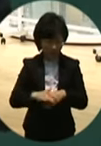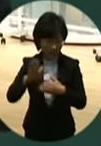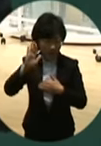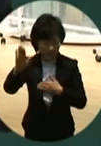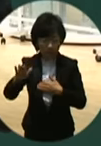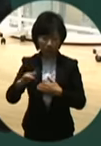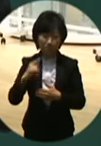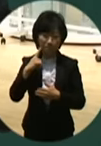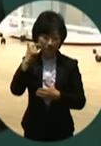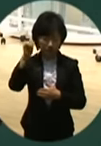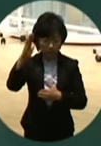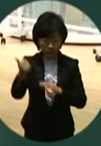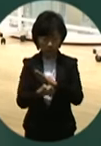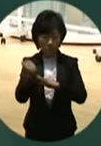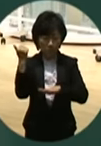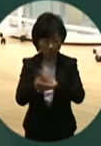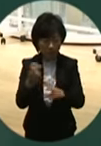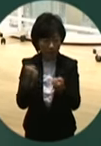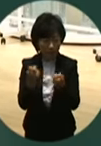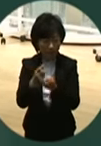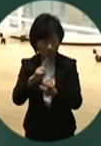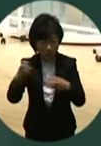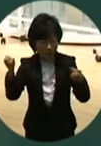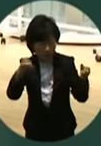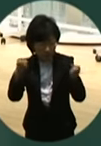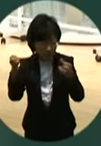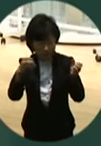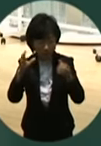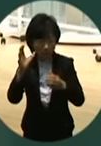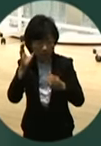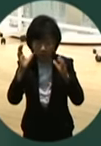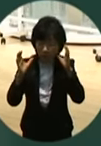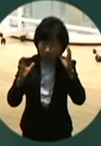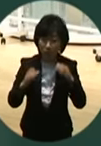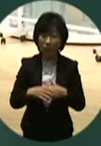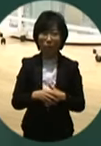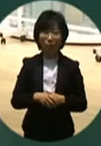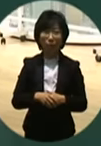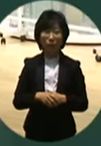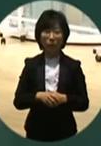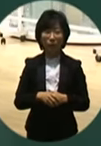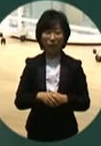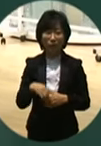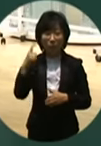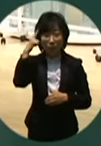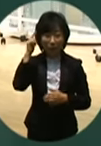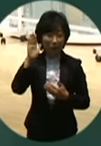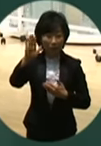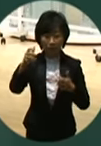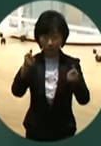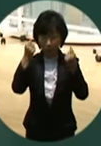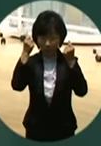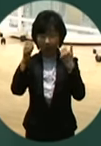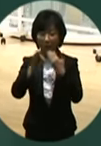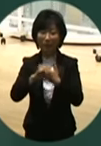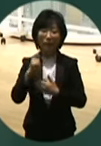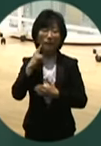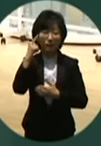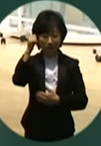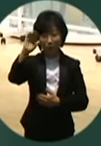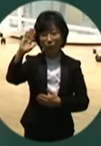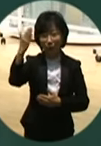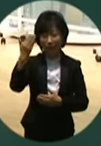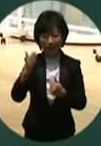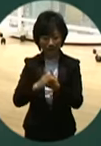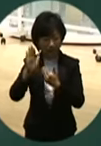They're talking about how do you successfully do your ministry. 뭐 그 사람들도 저를 보면서 다 이렇게 목사 됐거든요. And including myself, all of them